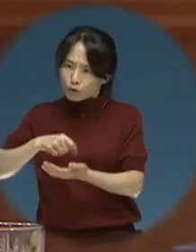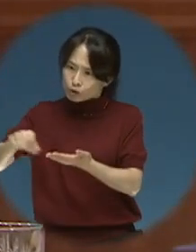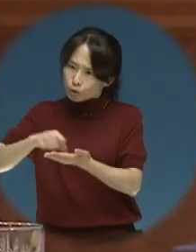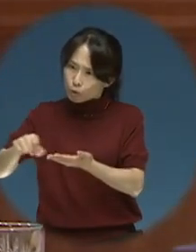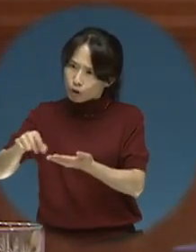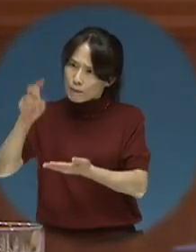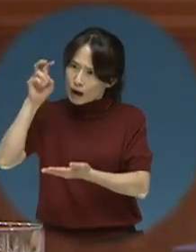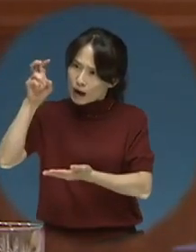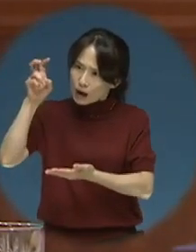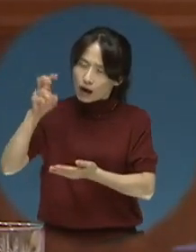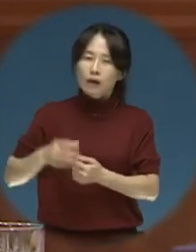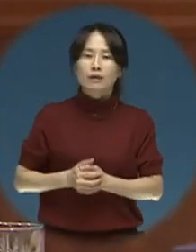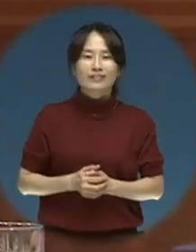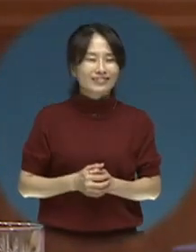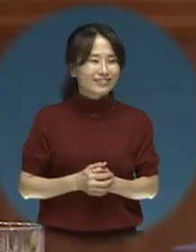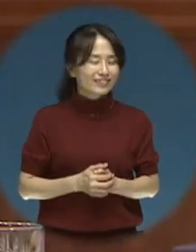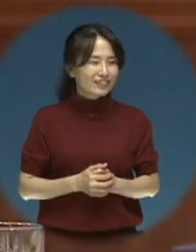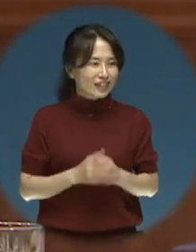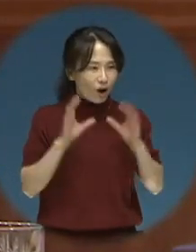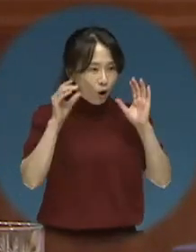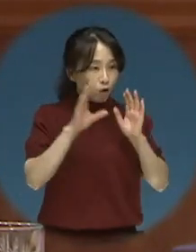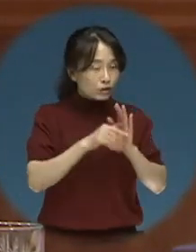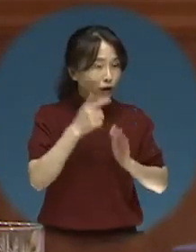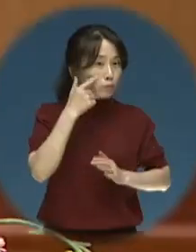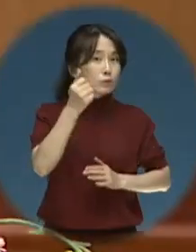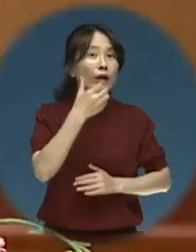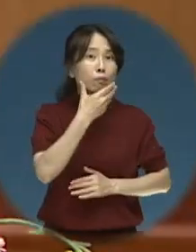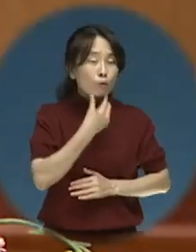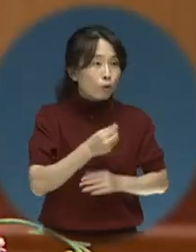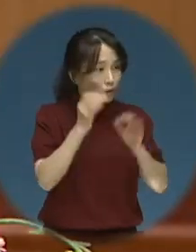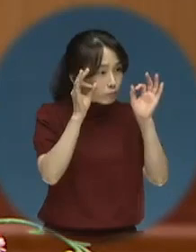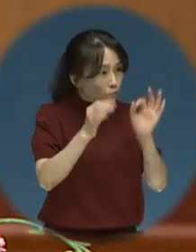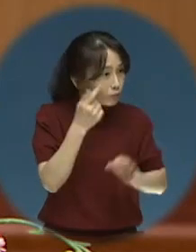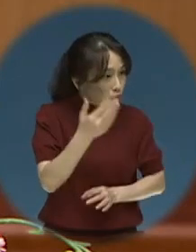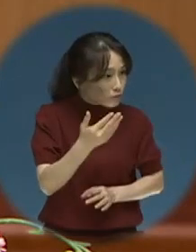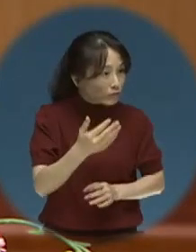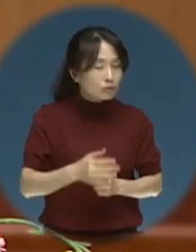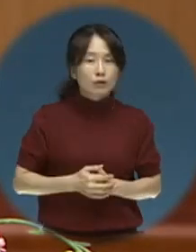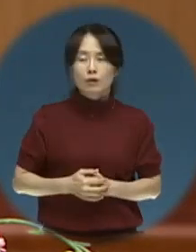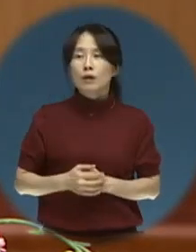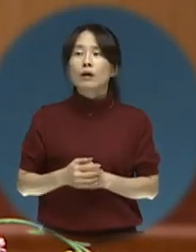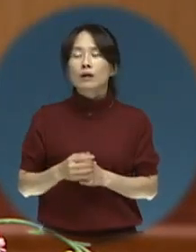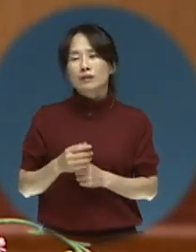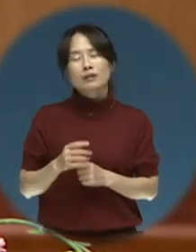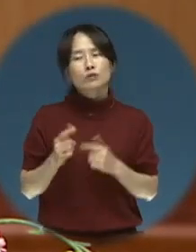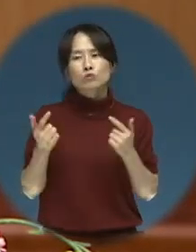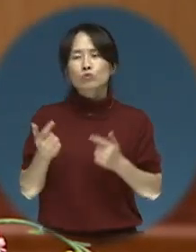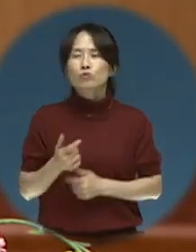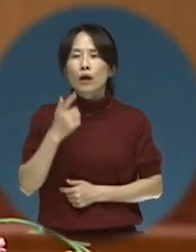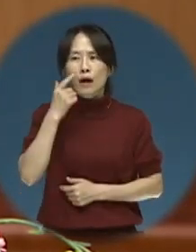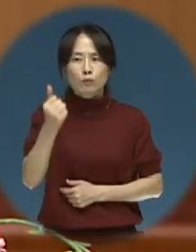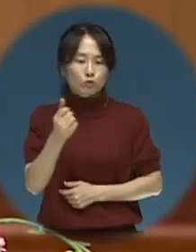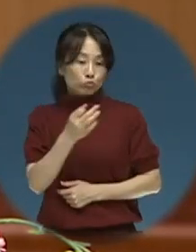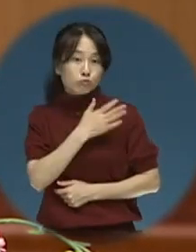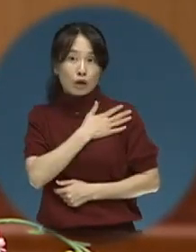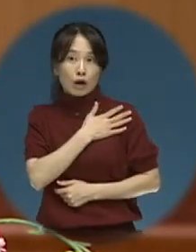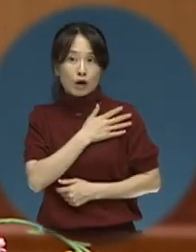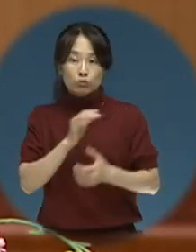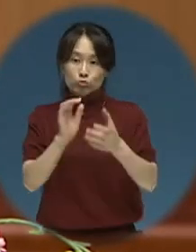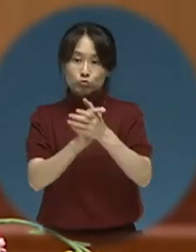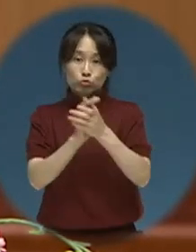어린 나이에 아버지는 다 행복해 보였나 보죠? 아니요, 아버지는 그때 사람들한테 부자 소리도 듣고 또 친구도